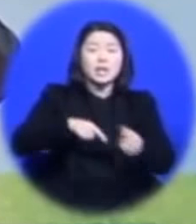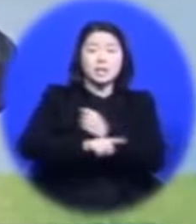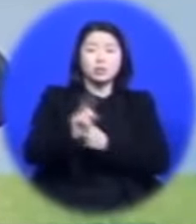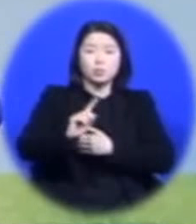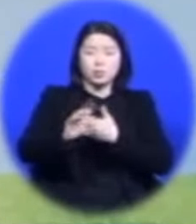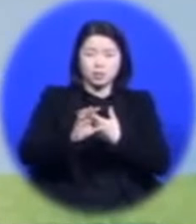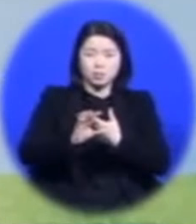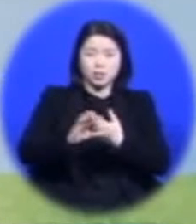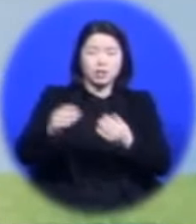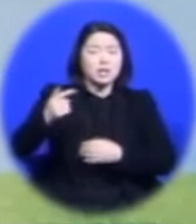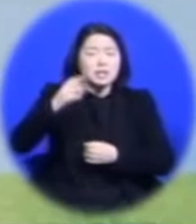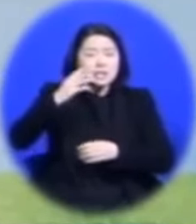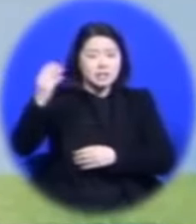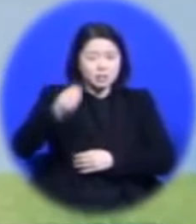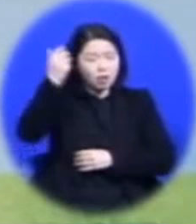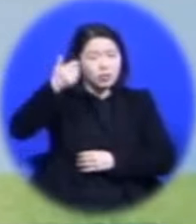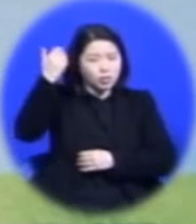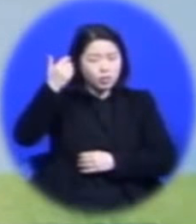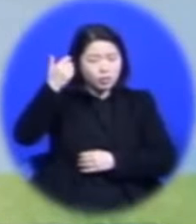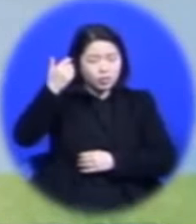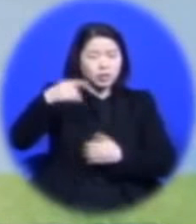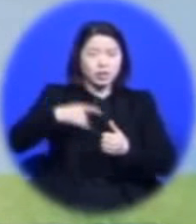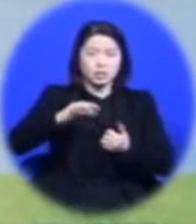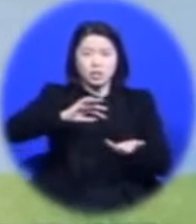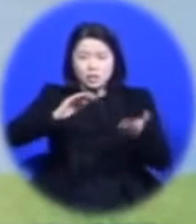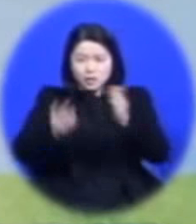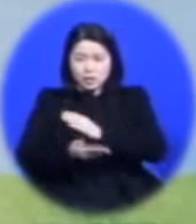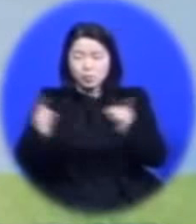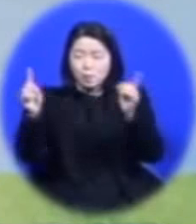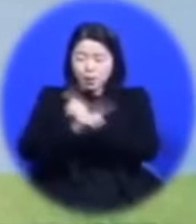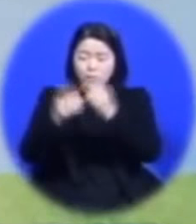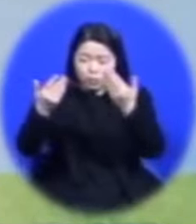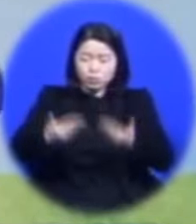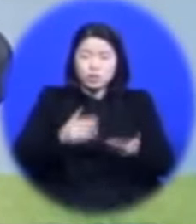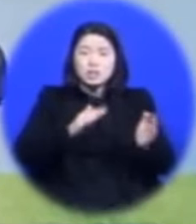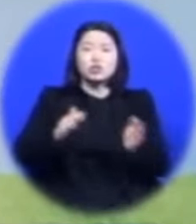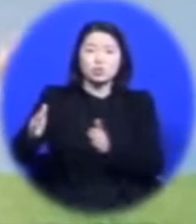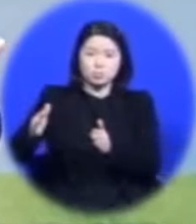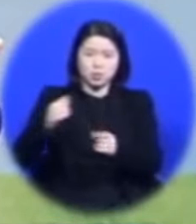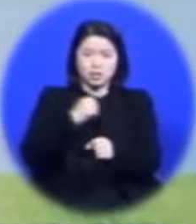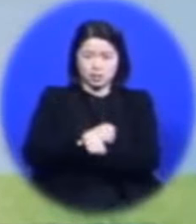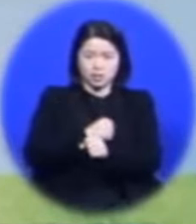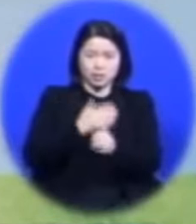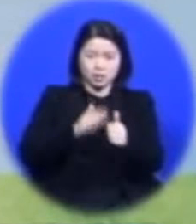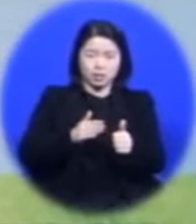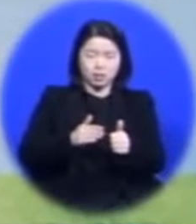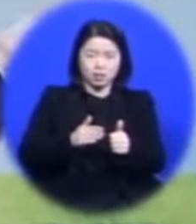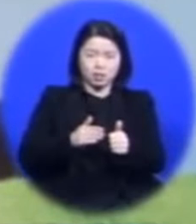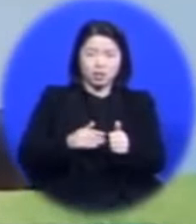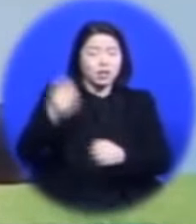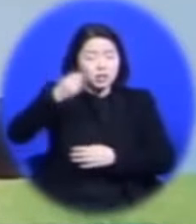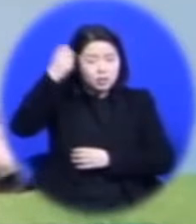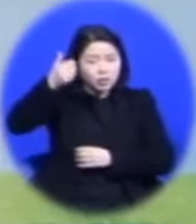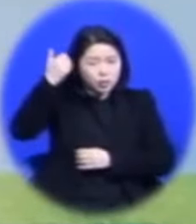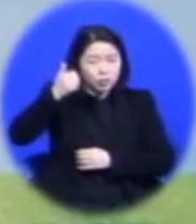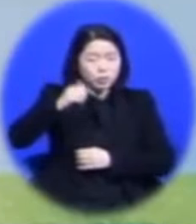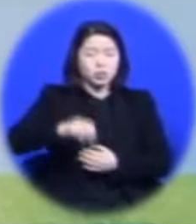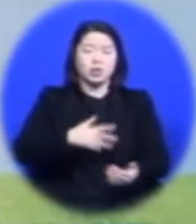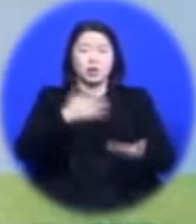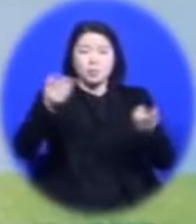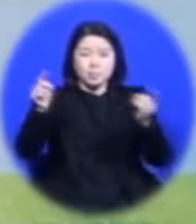성령께서 뒤집을 수 있는 준비를 하자는 성령께서 뒤집기를 원하셔도 전혀 주님 바라보지